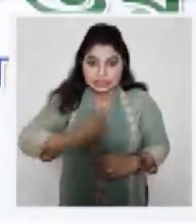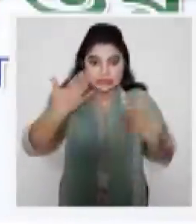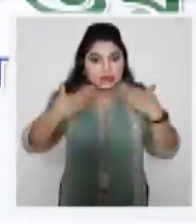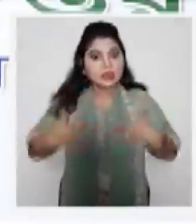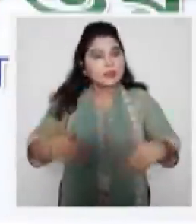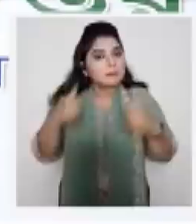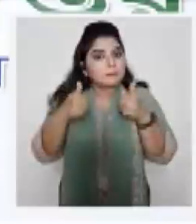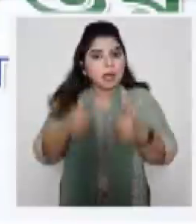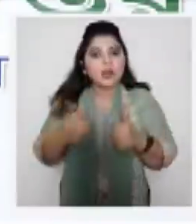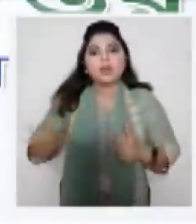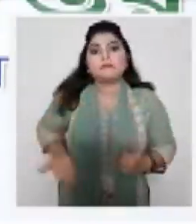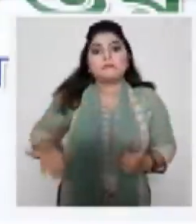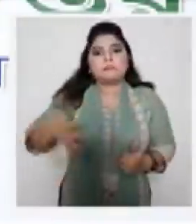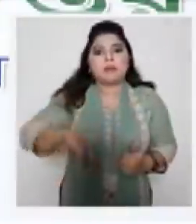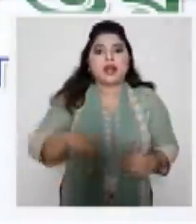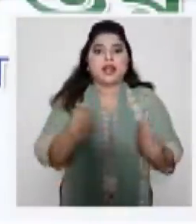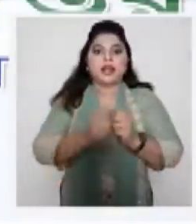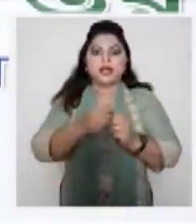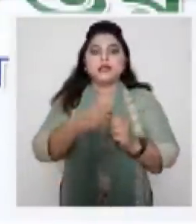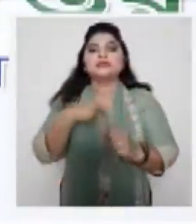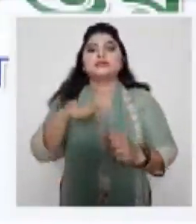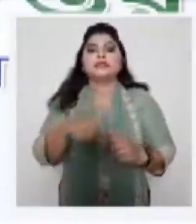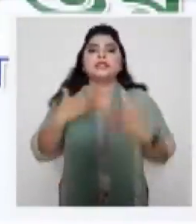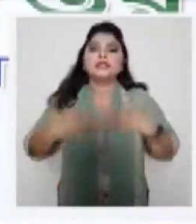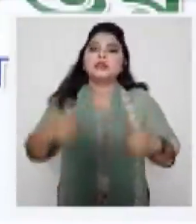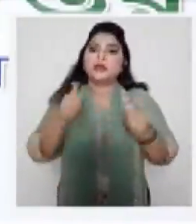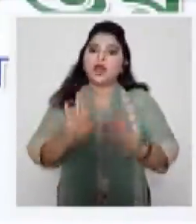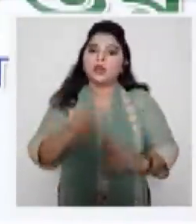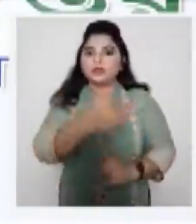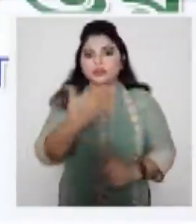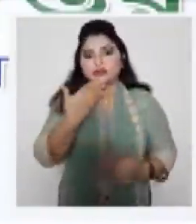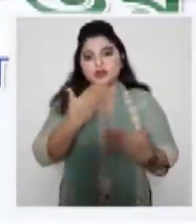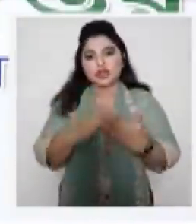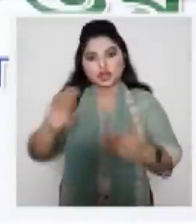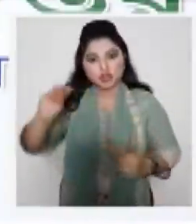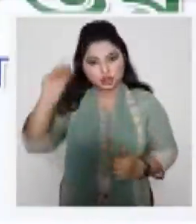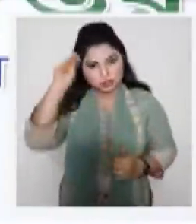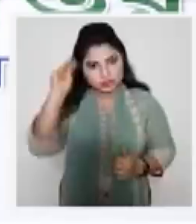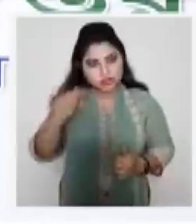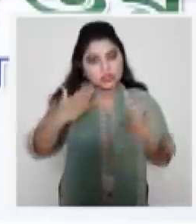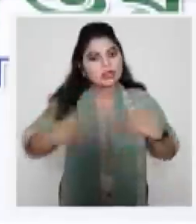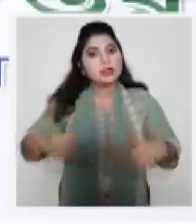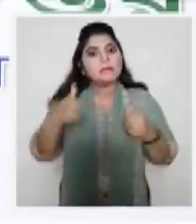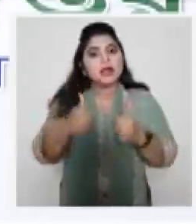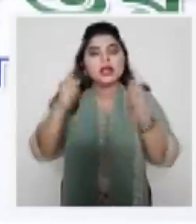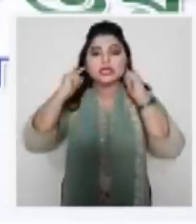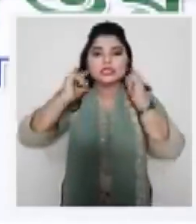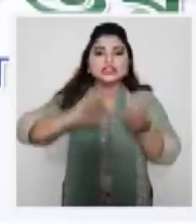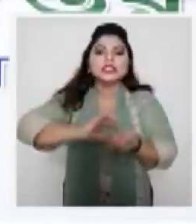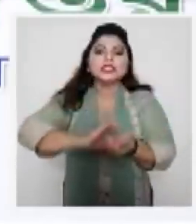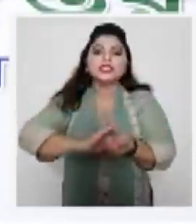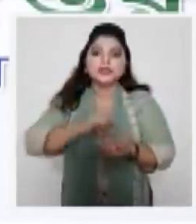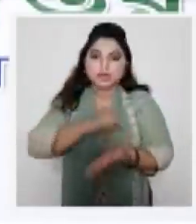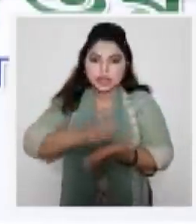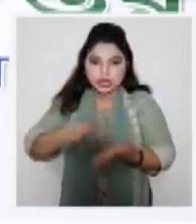সবাই মিলেই আমরা নিজেদের সুরক্ষিত রেখে সুস্থ বাংলাদেশ করার জন্য প্রয়াস চালাই। আপনাদের অনেক অনেক